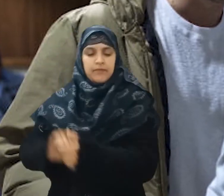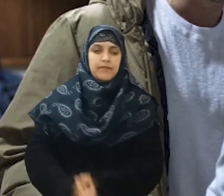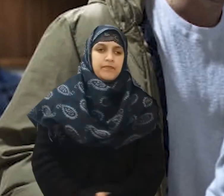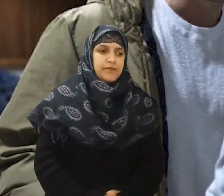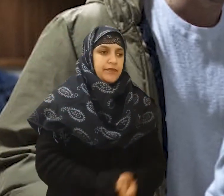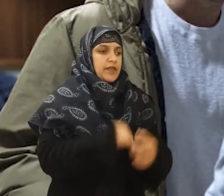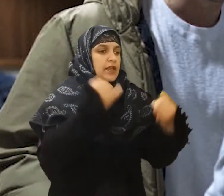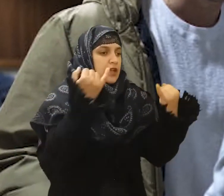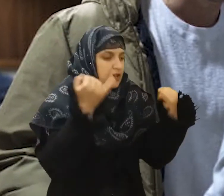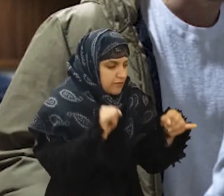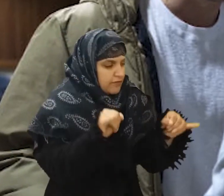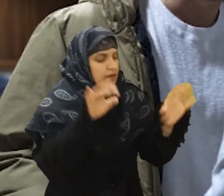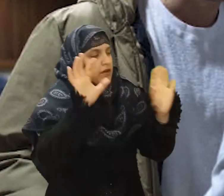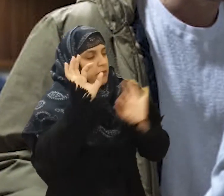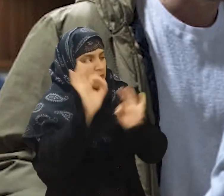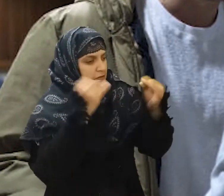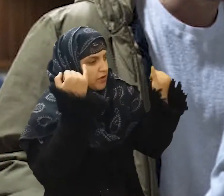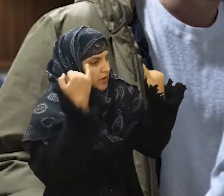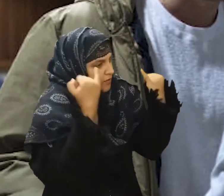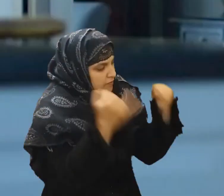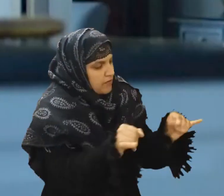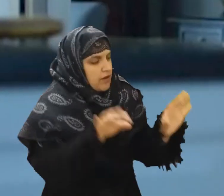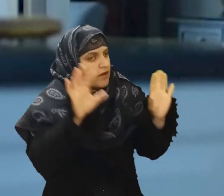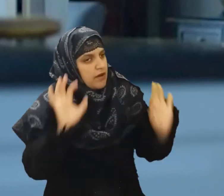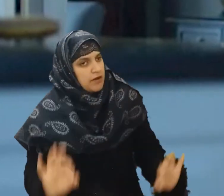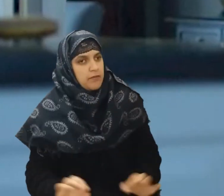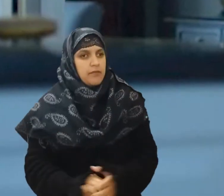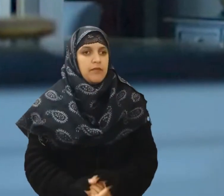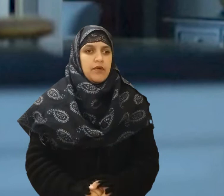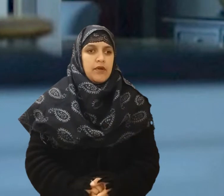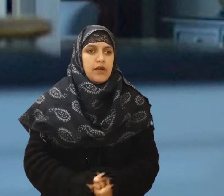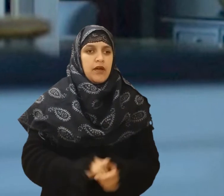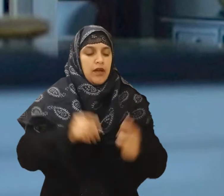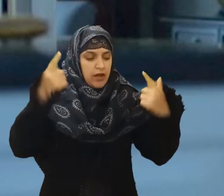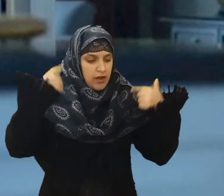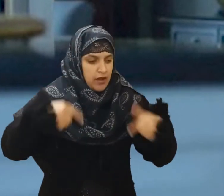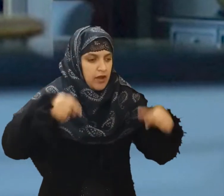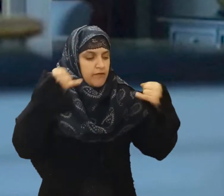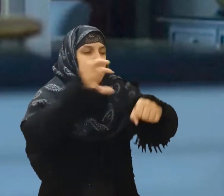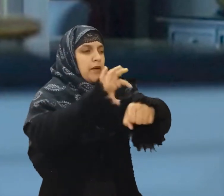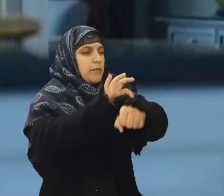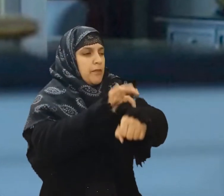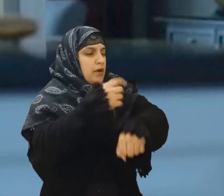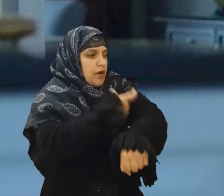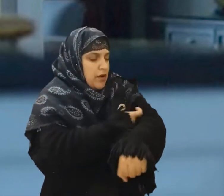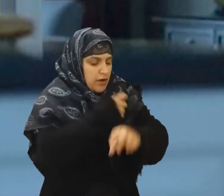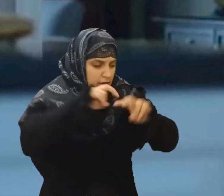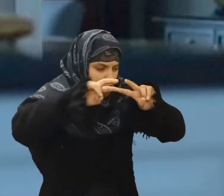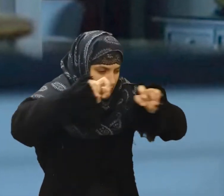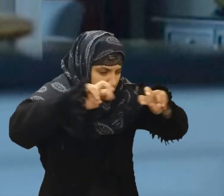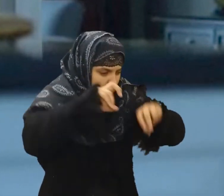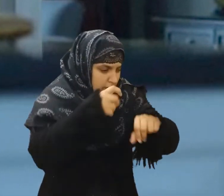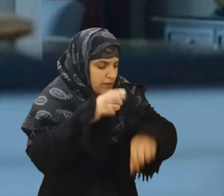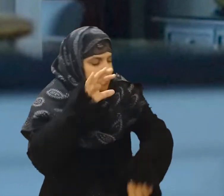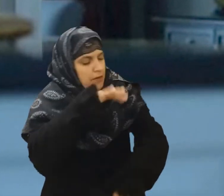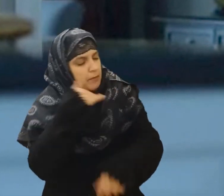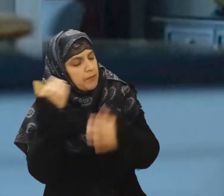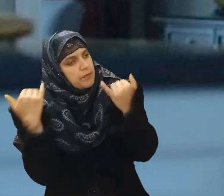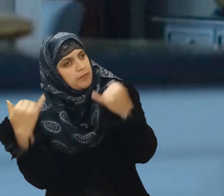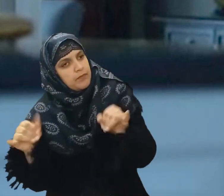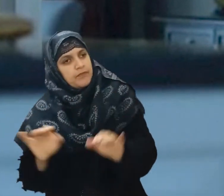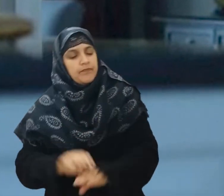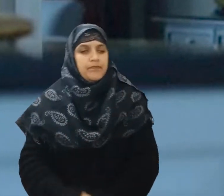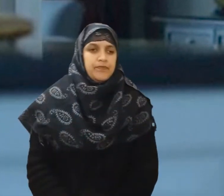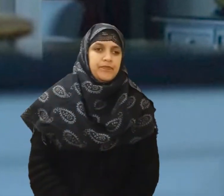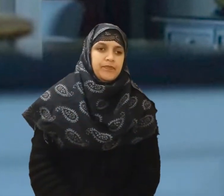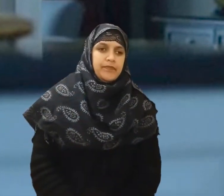کا شوہر گھر واپس آتا ہے تو اسے معلوم ہوتا ہے اس کا بیٹا بھی اس بیماری کی وجہ سے مر چکا ہے۔ ڈاکٹر اس شخص کو فوراً